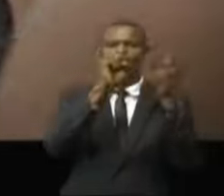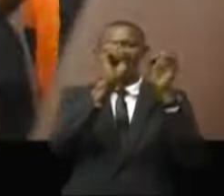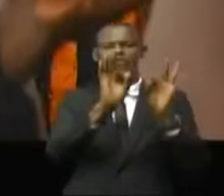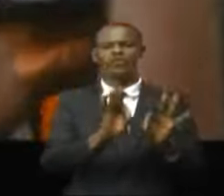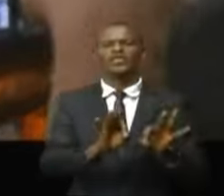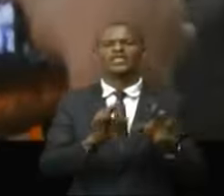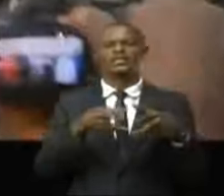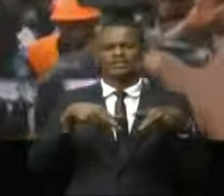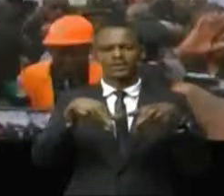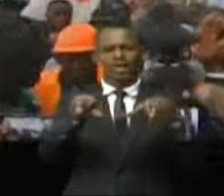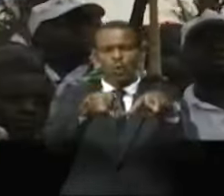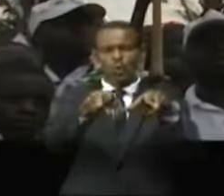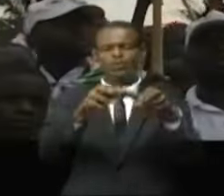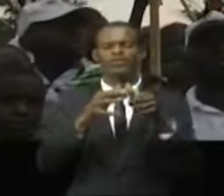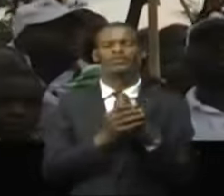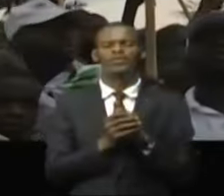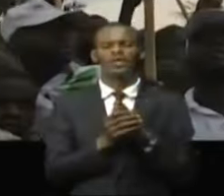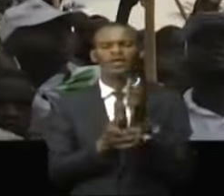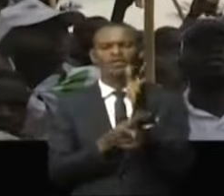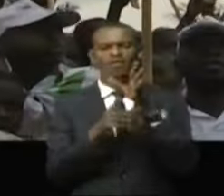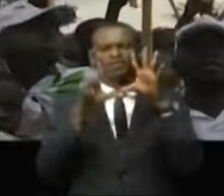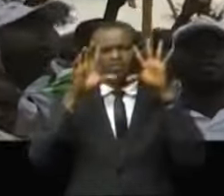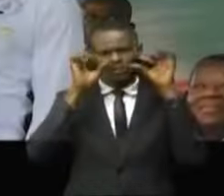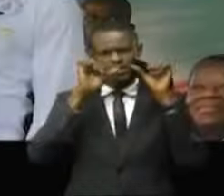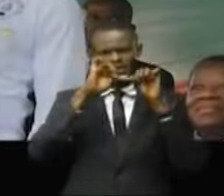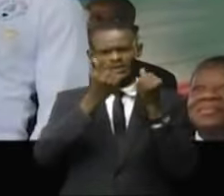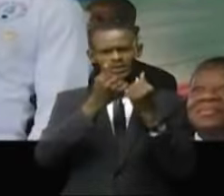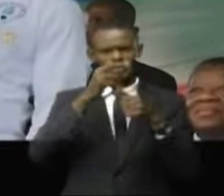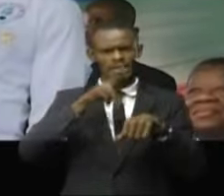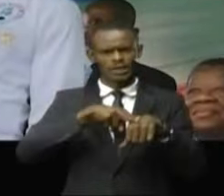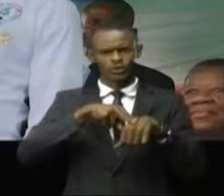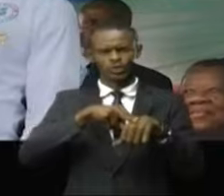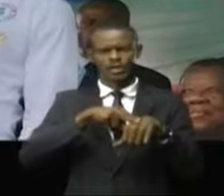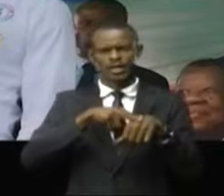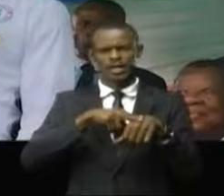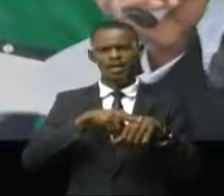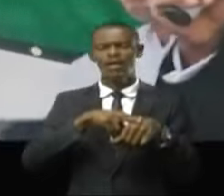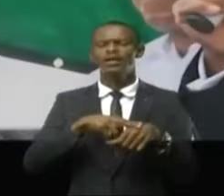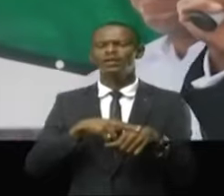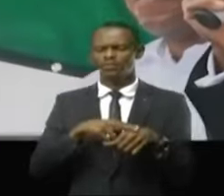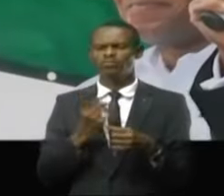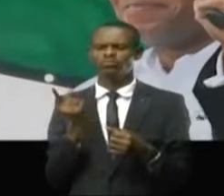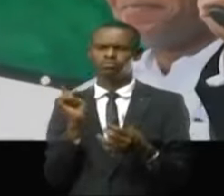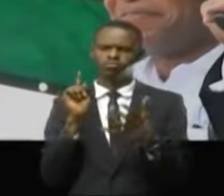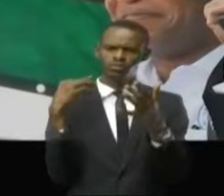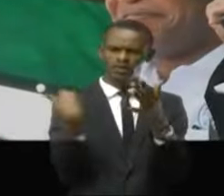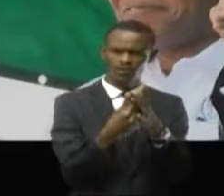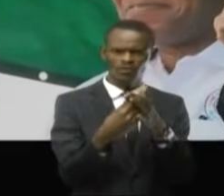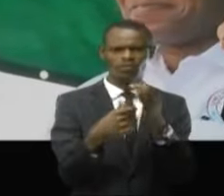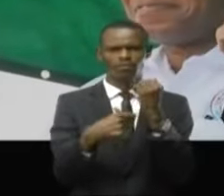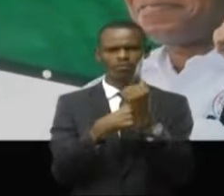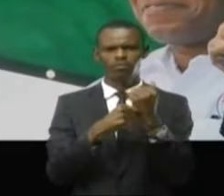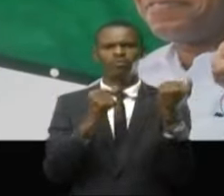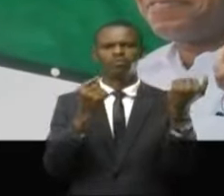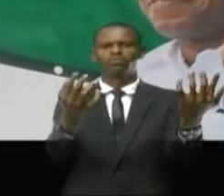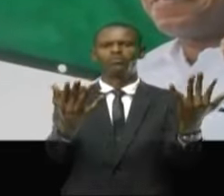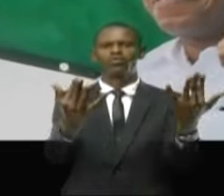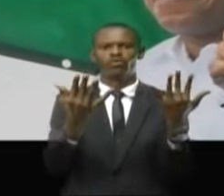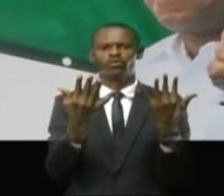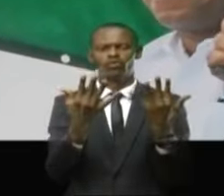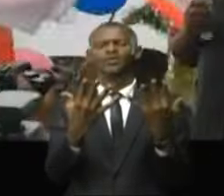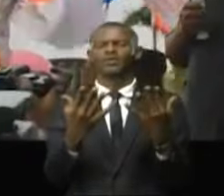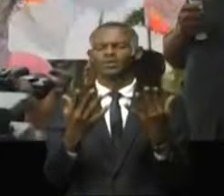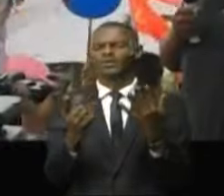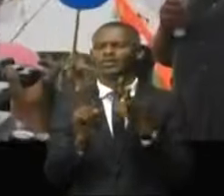professeur André Mbatabe Tokoumessou, a eu droit à un accueil chaleureux, fédérateur. Il s'est fait accompagner de deux leaders du Sankourou, Lambert